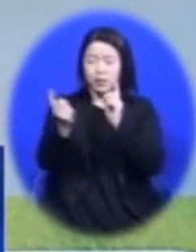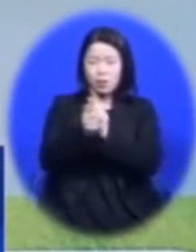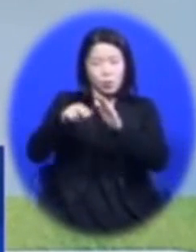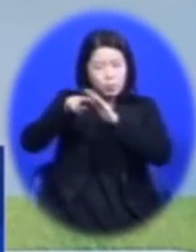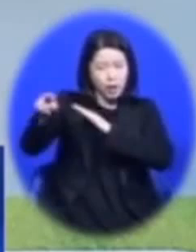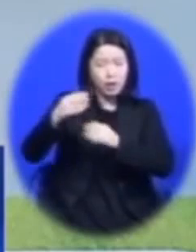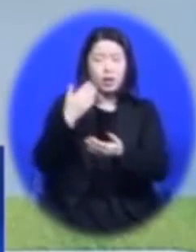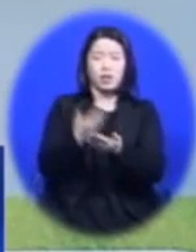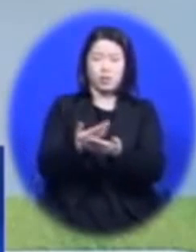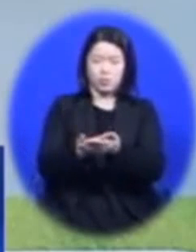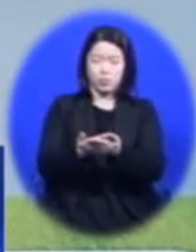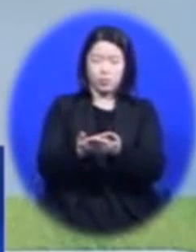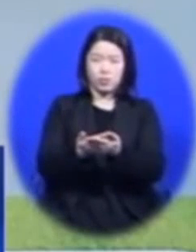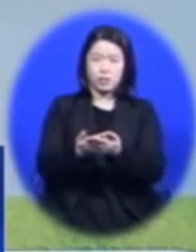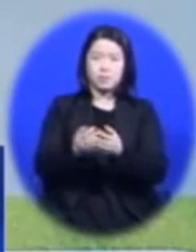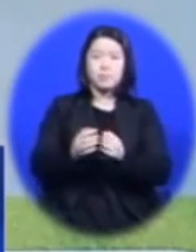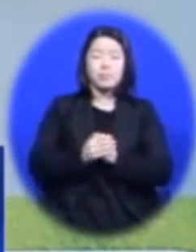해주십시오.